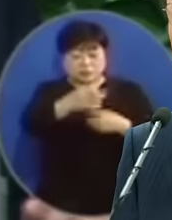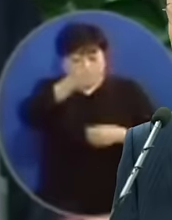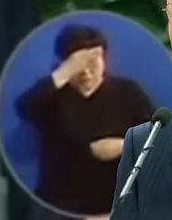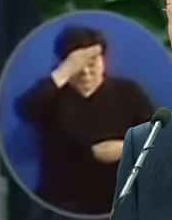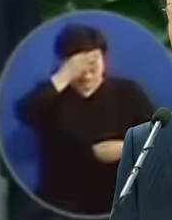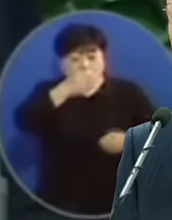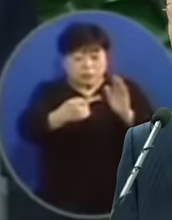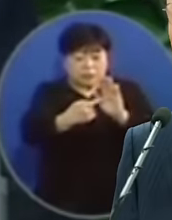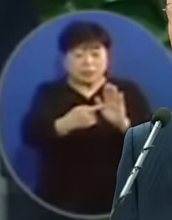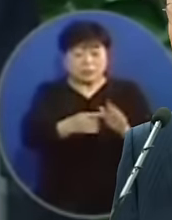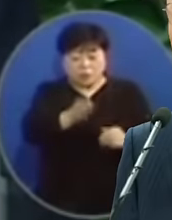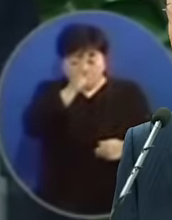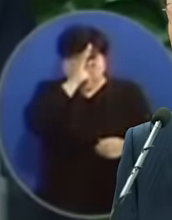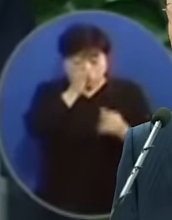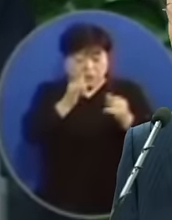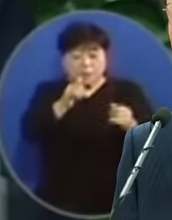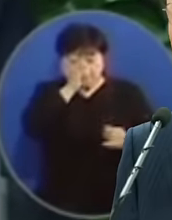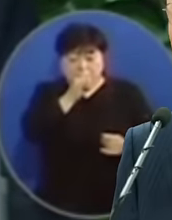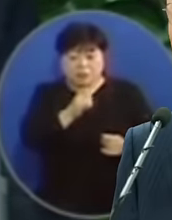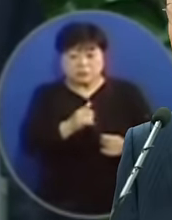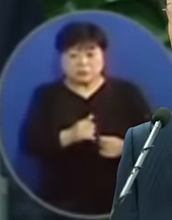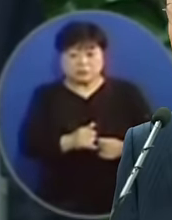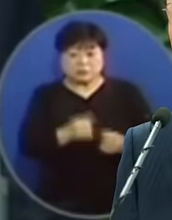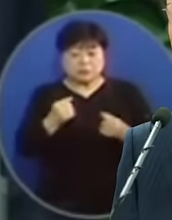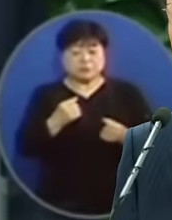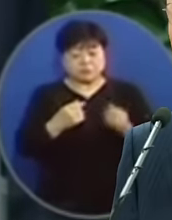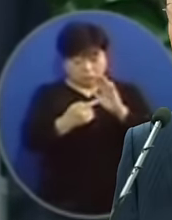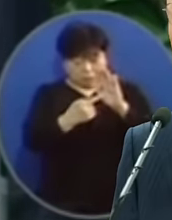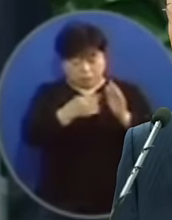실력을 나타내려면 병자가 있어야 실력을 나타내지요.